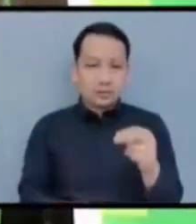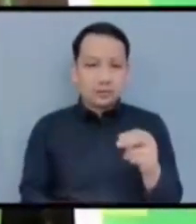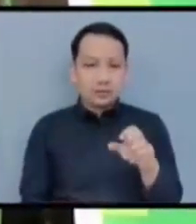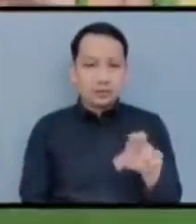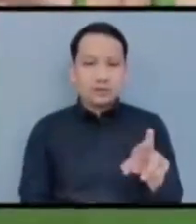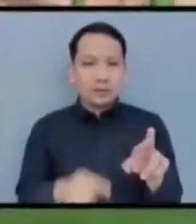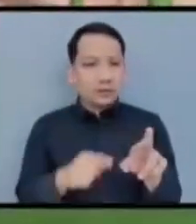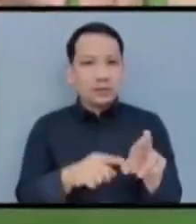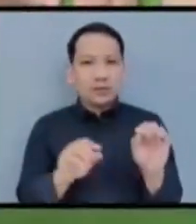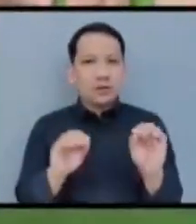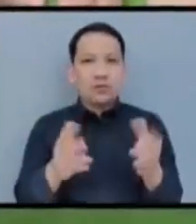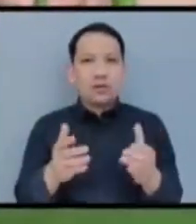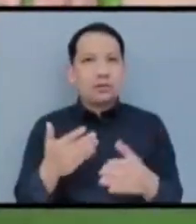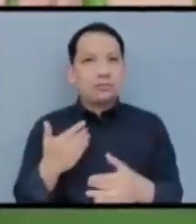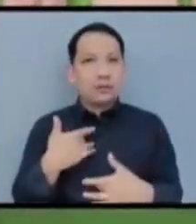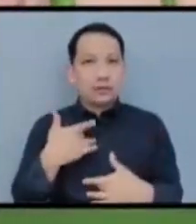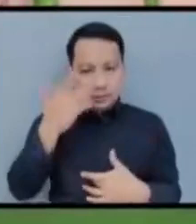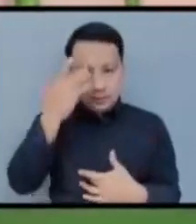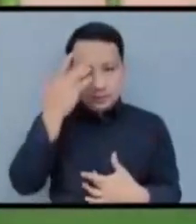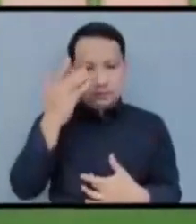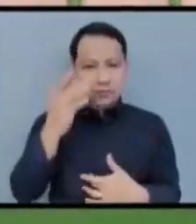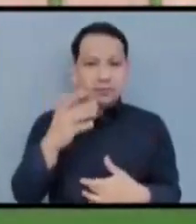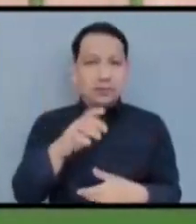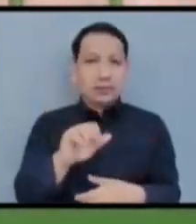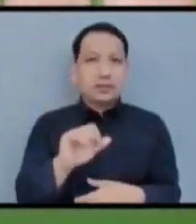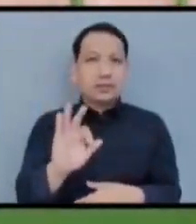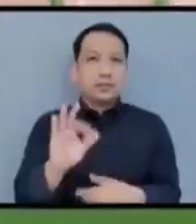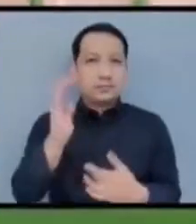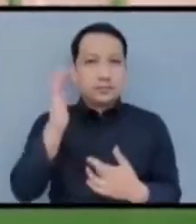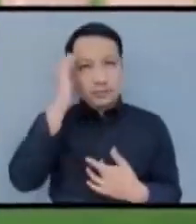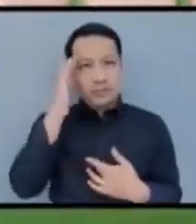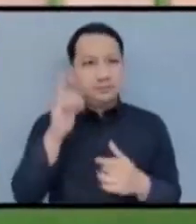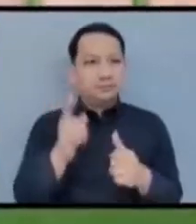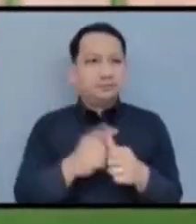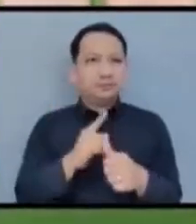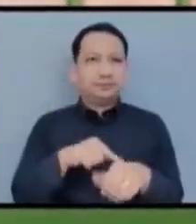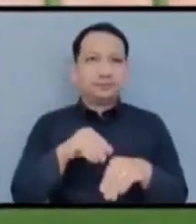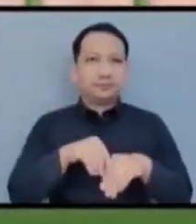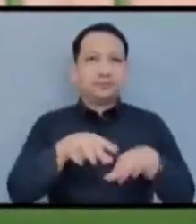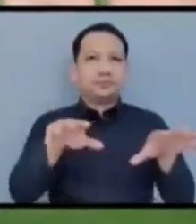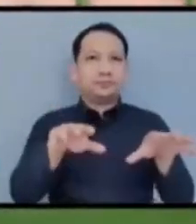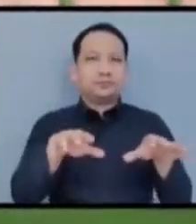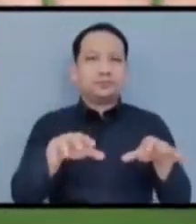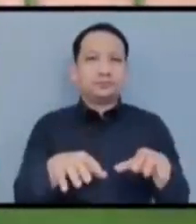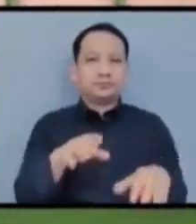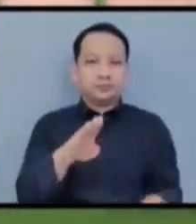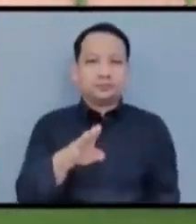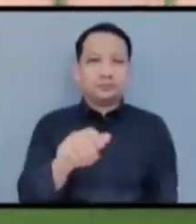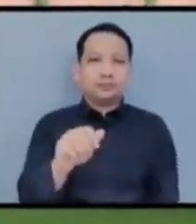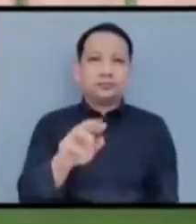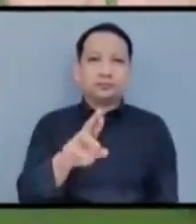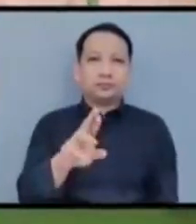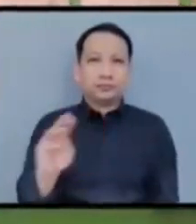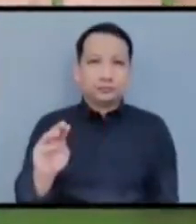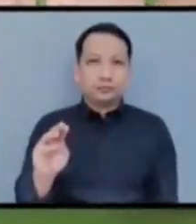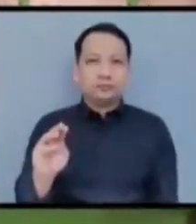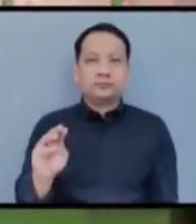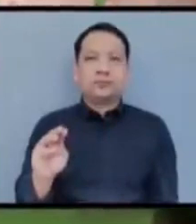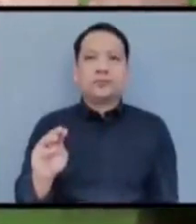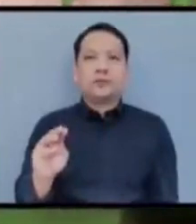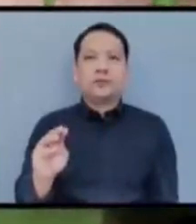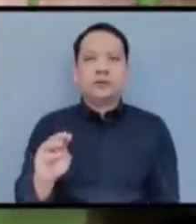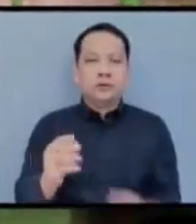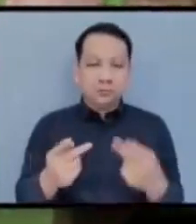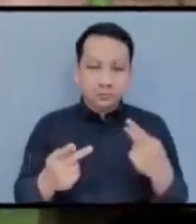pang naitatalang kaso ng ASF. Unaan nilang kumalat ang kaso nito sa Bangsamoro Autonomous Region in Muslim Mindanao nang magkaroon